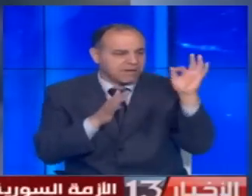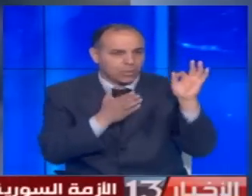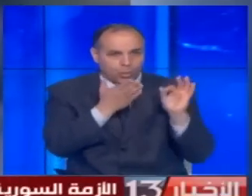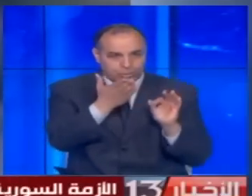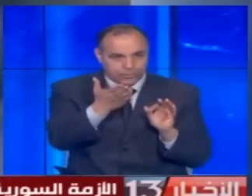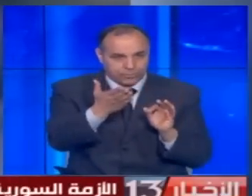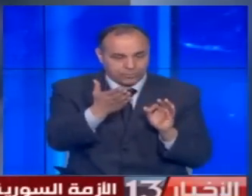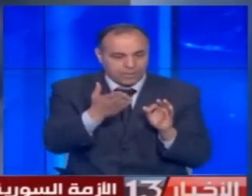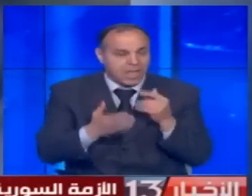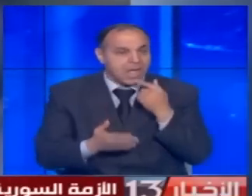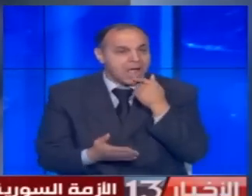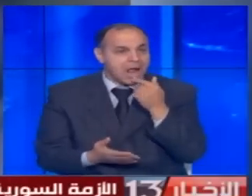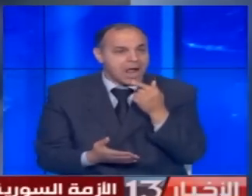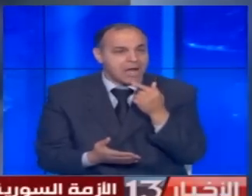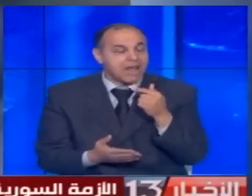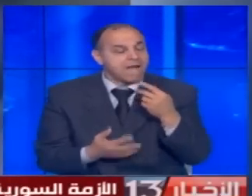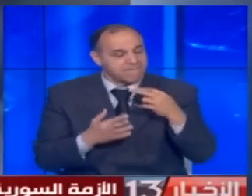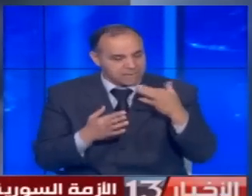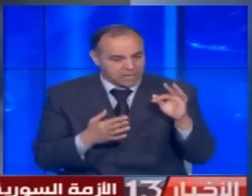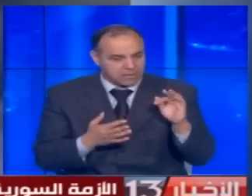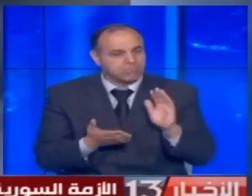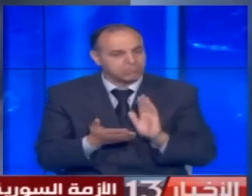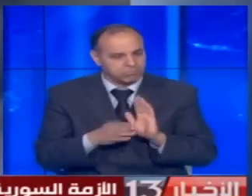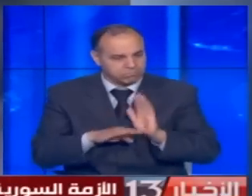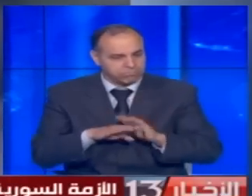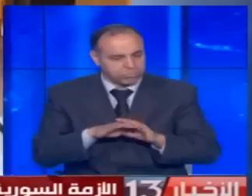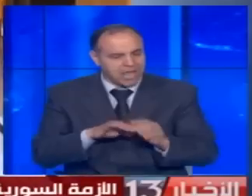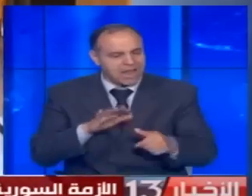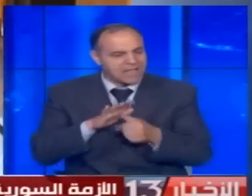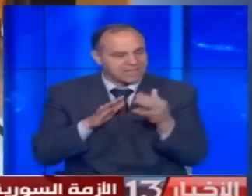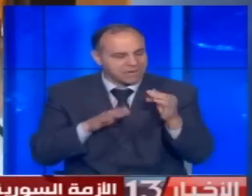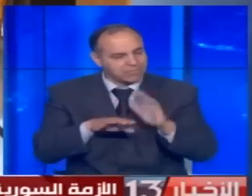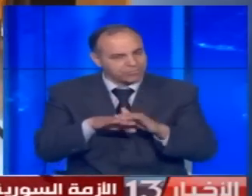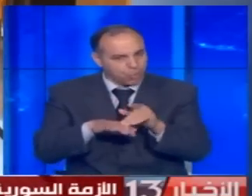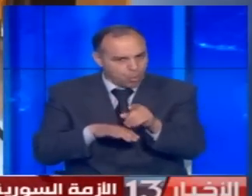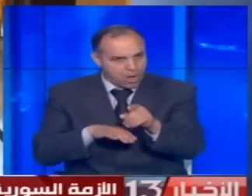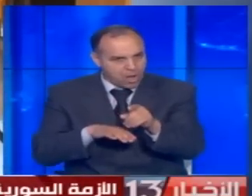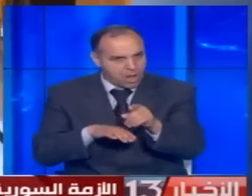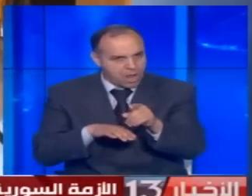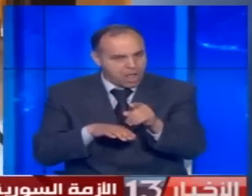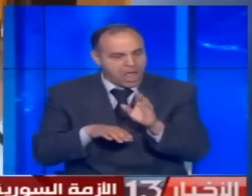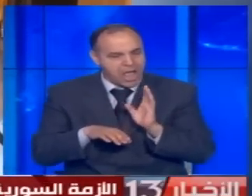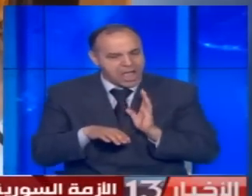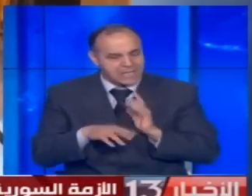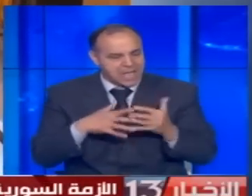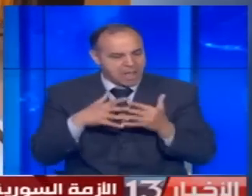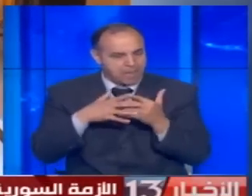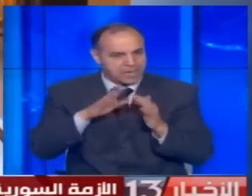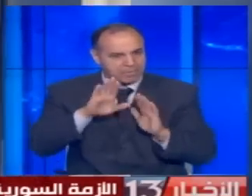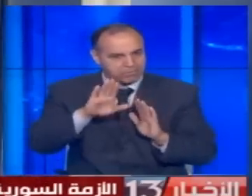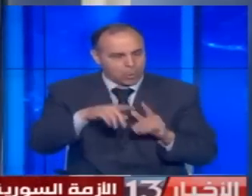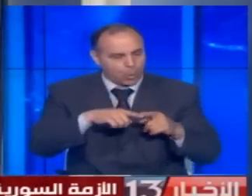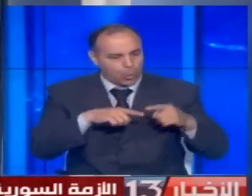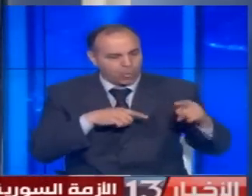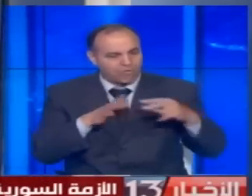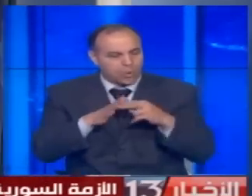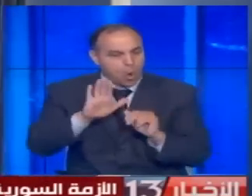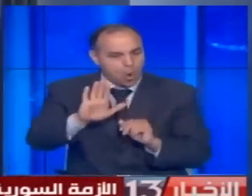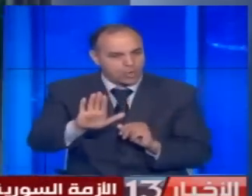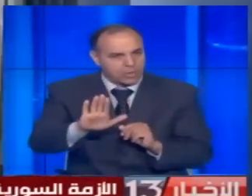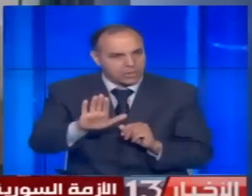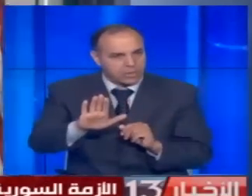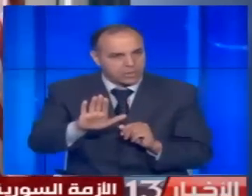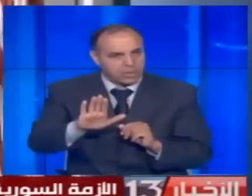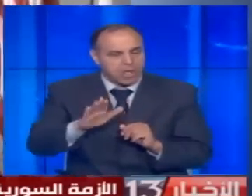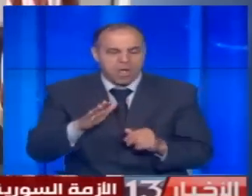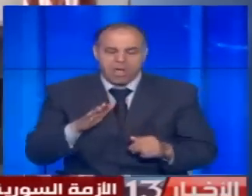ايمانويل ماكرو بان باريس اقنعت الرئيس الامريكي دونالد ترامب ابقاء القوات الامريكيه طويلا في سوريا اكد